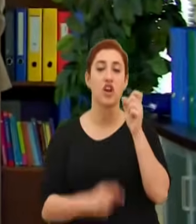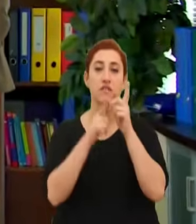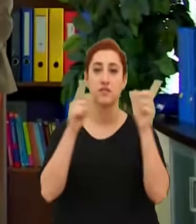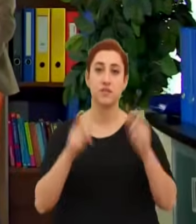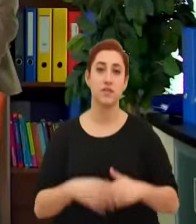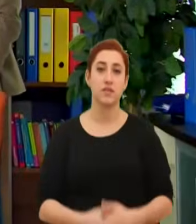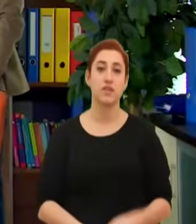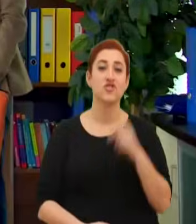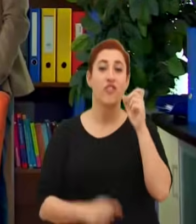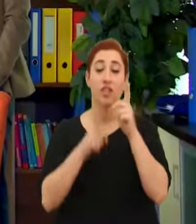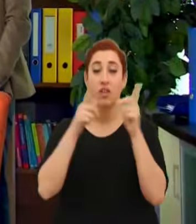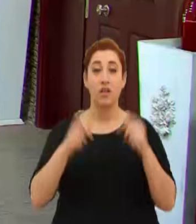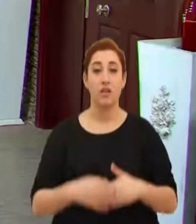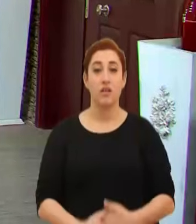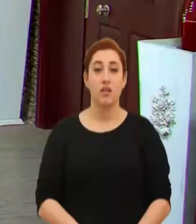Caviş! Caviş!